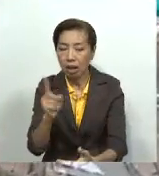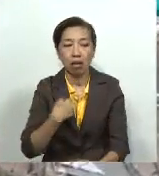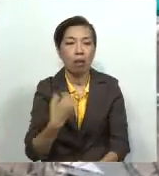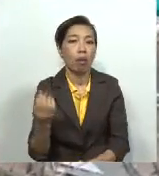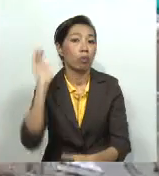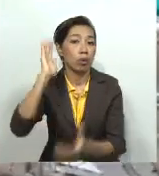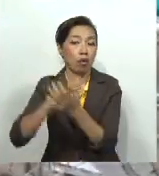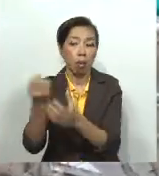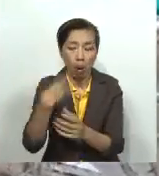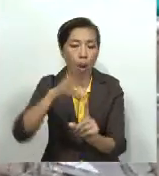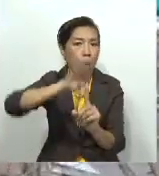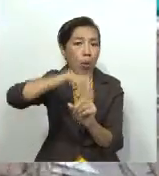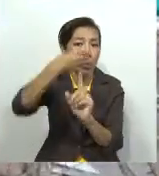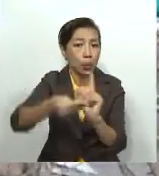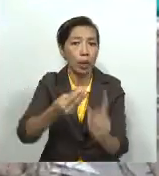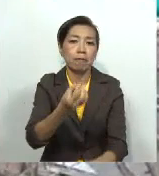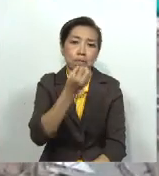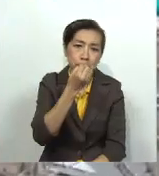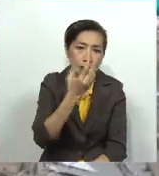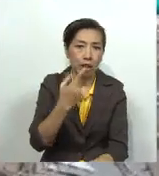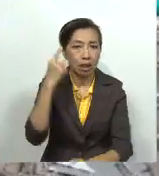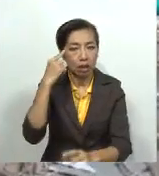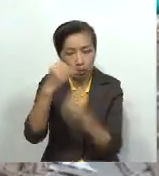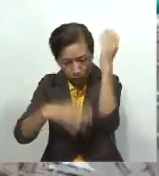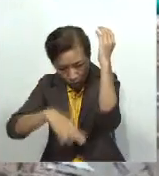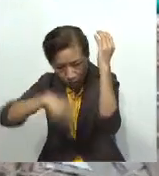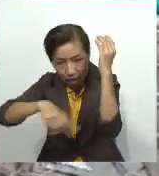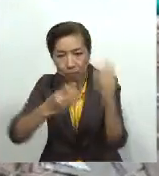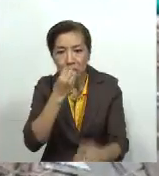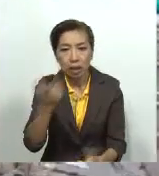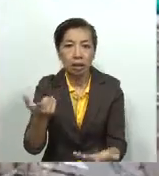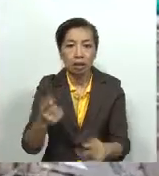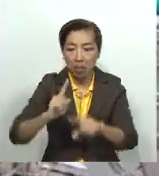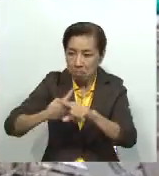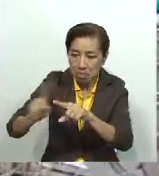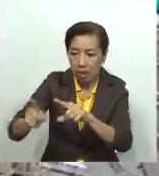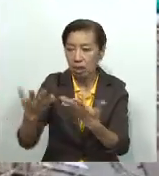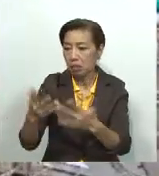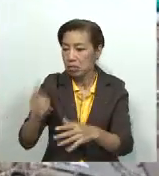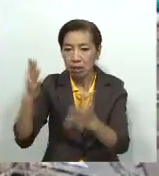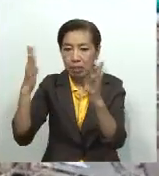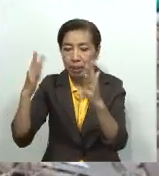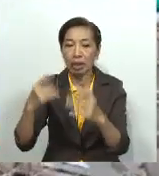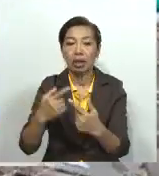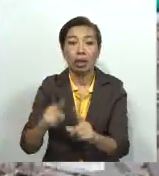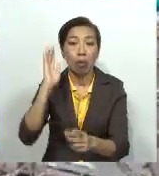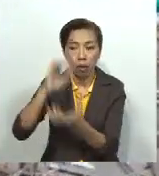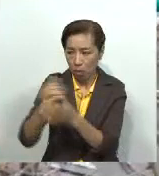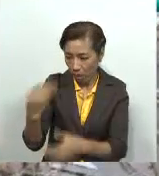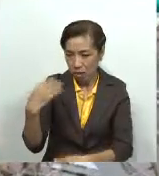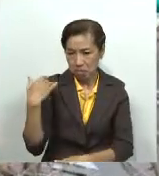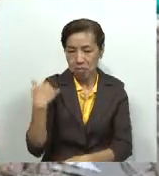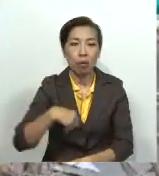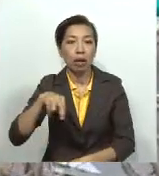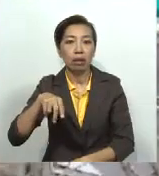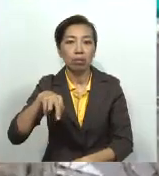หน่อขากินกล้วยกินเปลือกกล้วยอะไรอย่างเง ี้ยใช่พิษไ ปไม่มีอาวุธแต่เขาบอกว่าในนั้นเขาบอกว่ามีเหมือนมีคนต